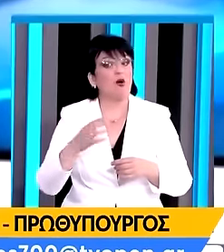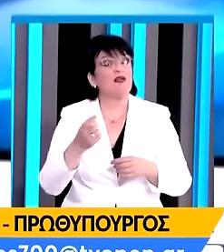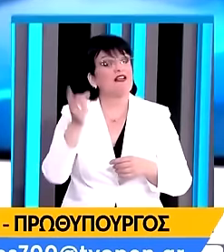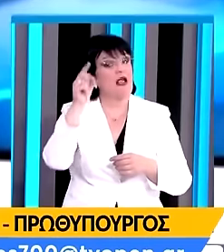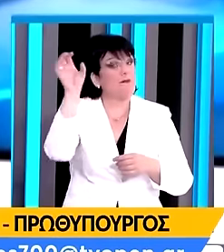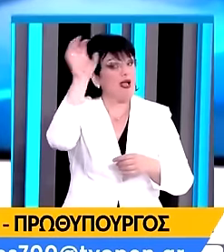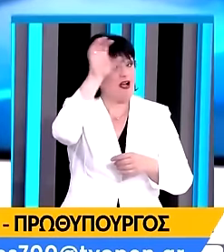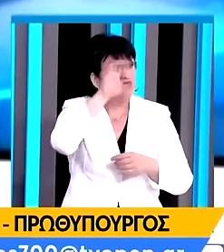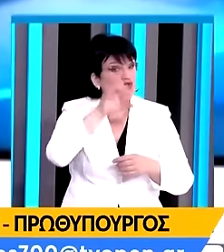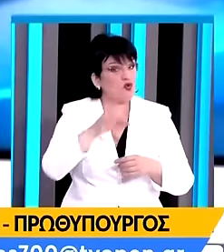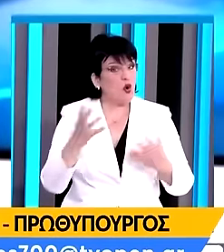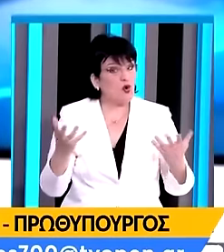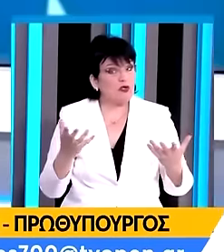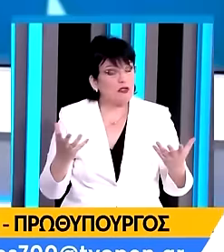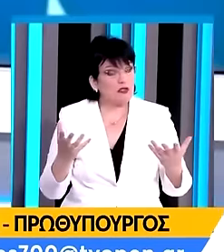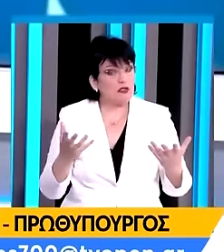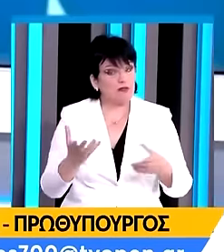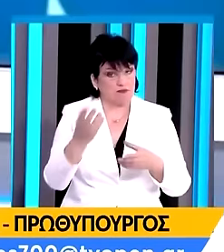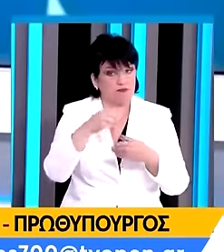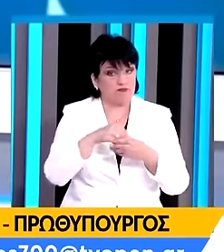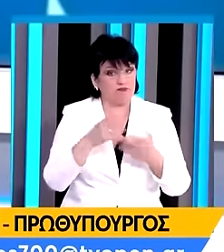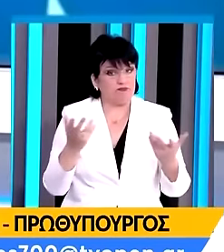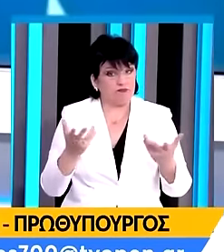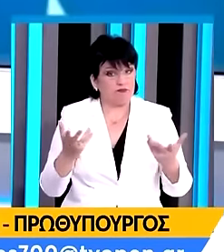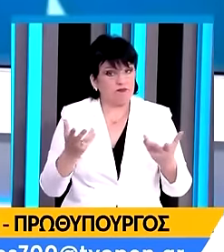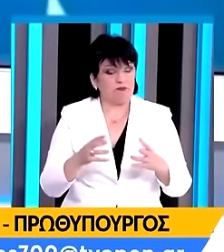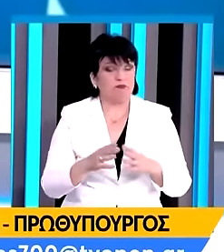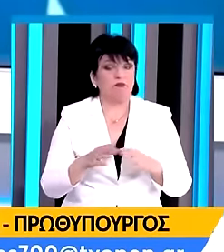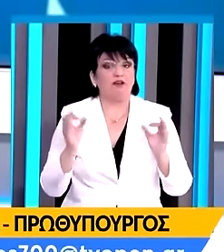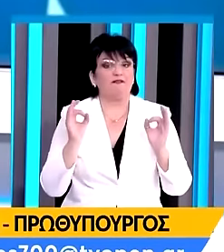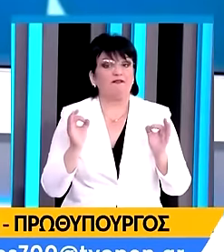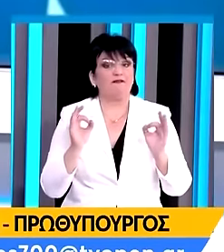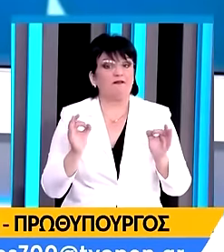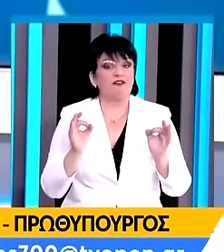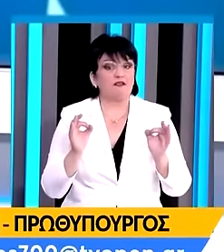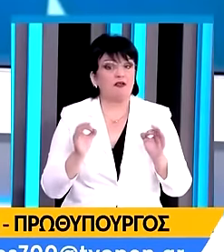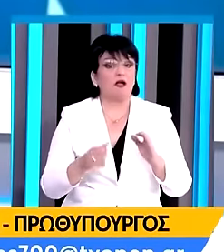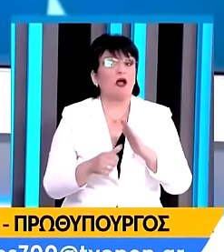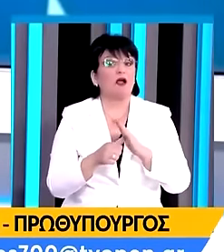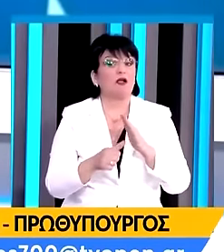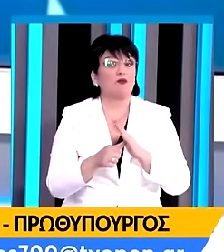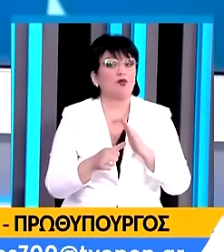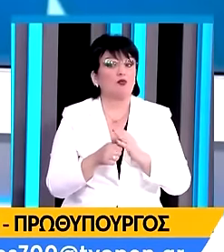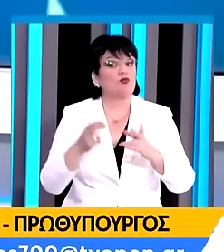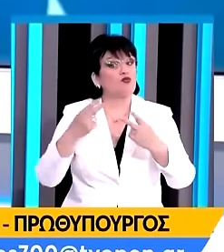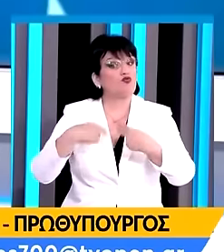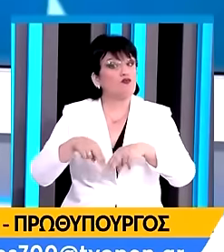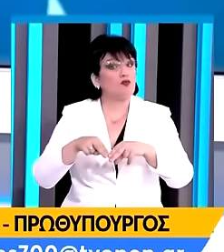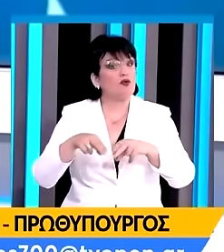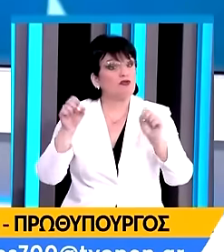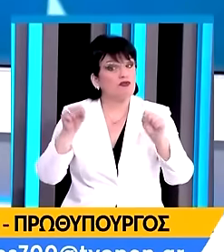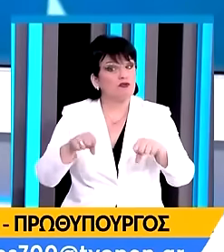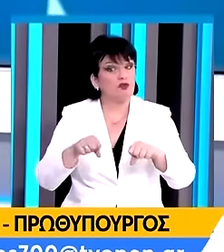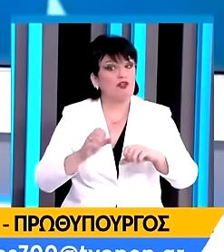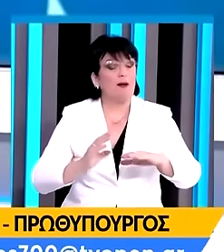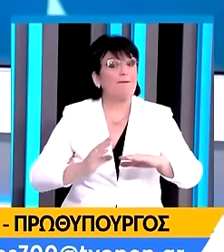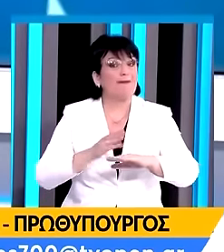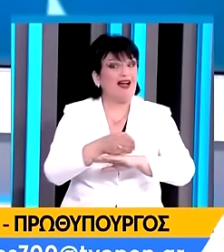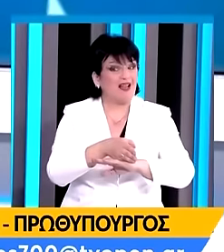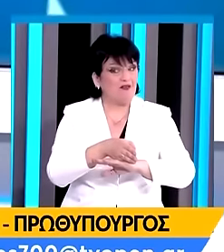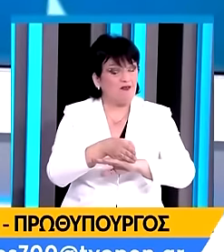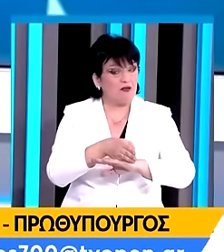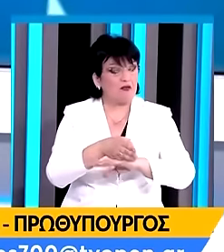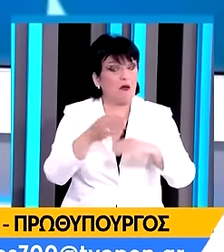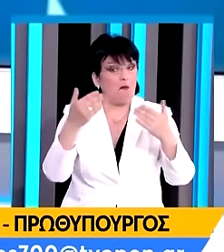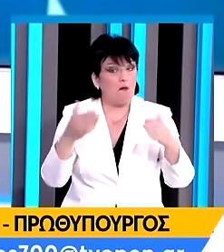άλλες χώρες. Βεβαίως τη ζήτησα και από την Πρόεδρο της Επιτροπής και από τον Πρόεδρο του Συμβουλίου. Λοιπόν, και η παρέμβαση